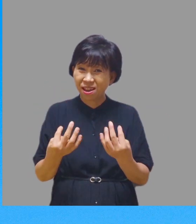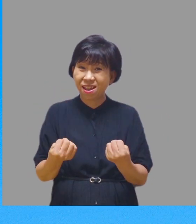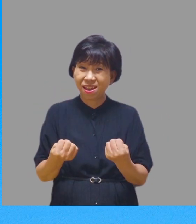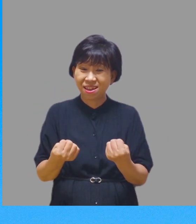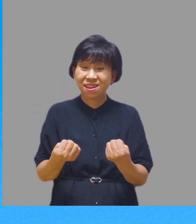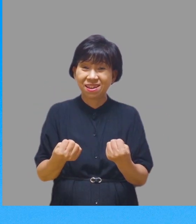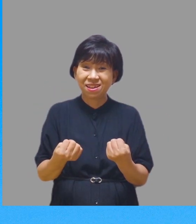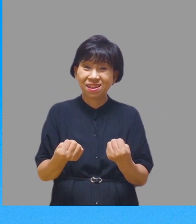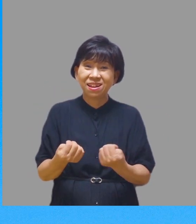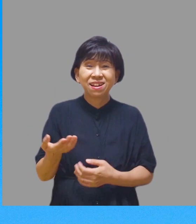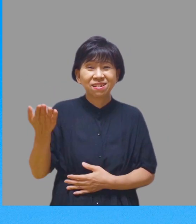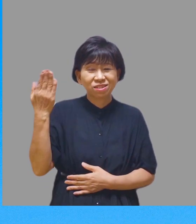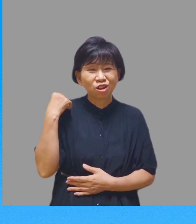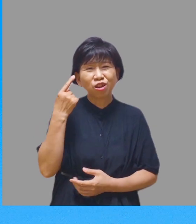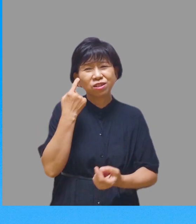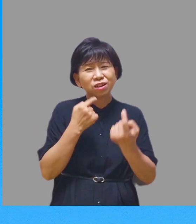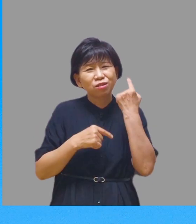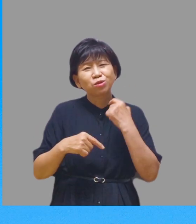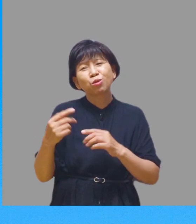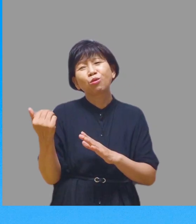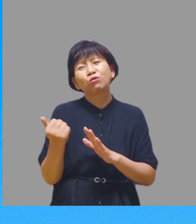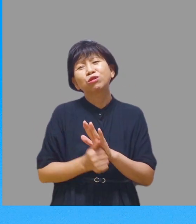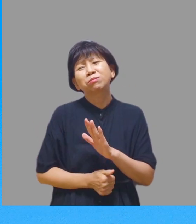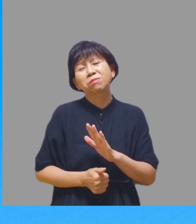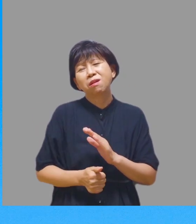과거에 상처와 실패가 있어요.